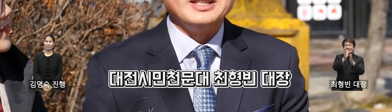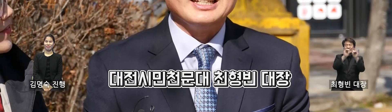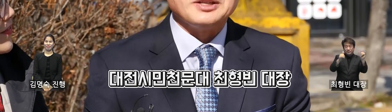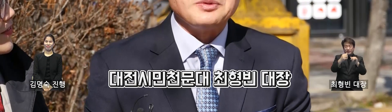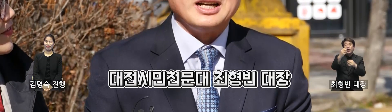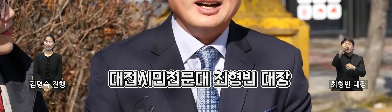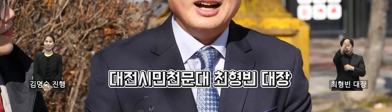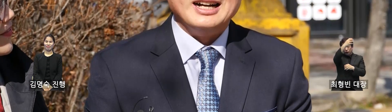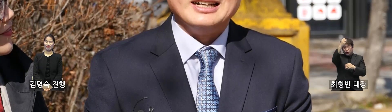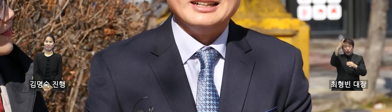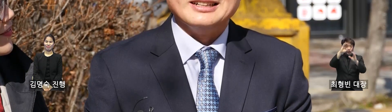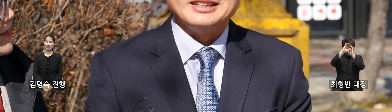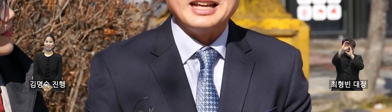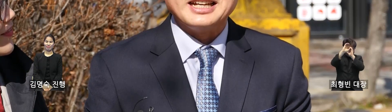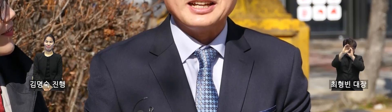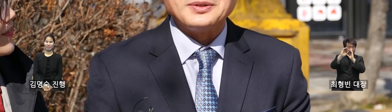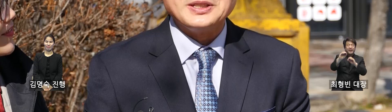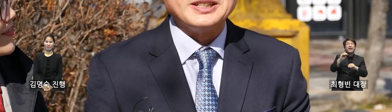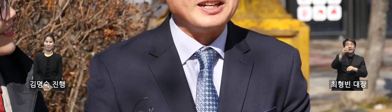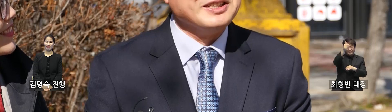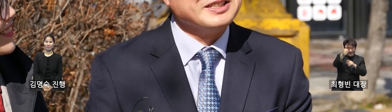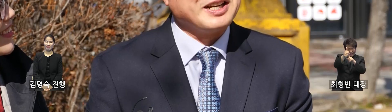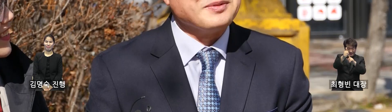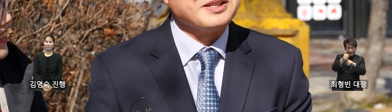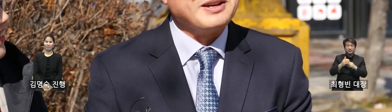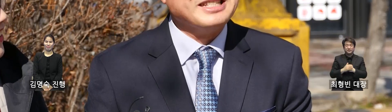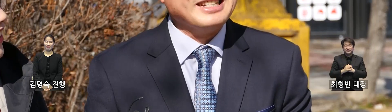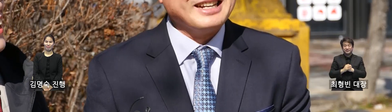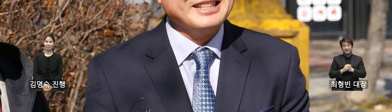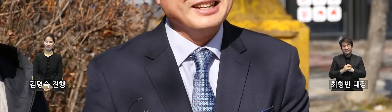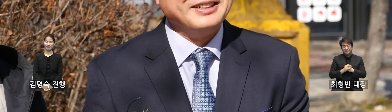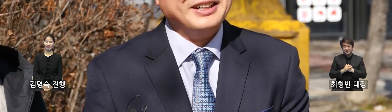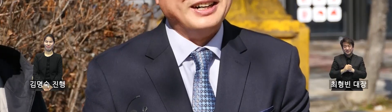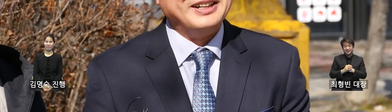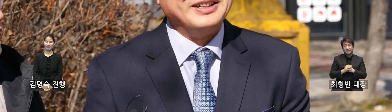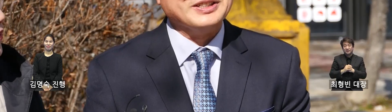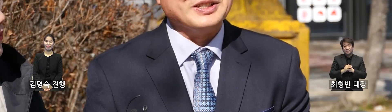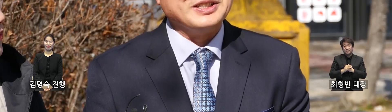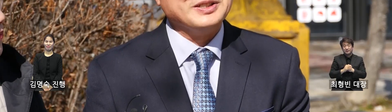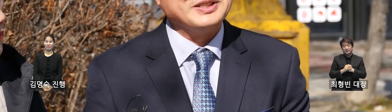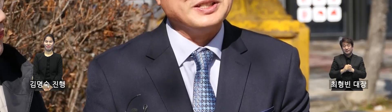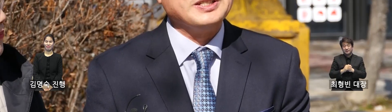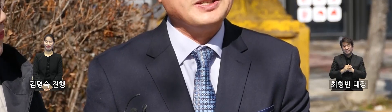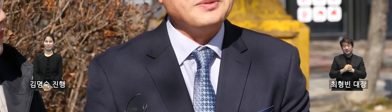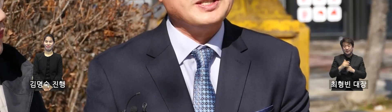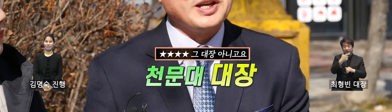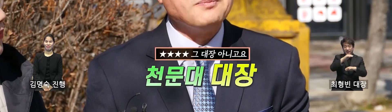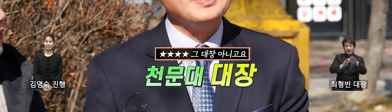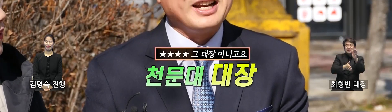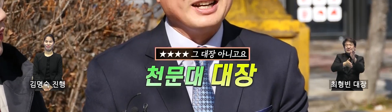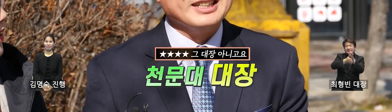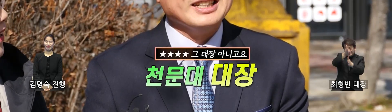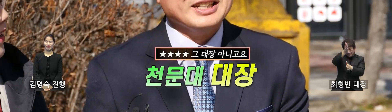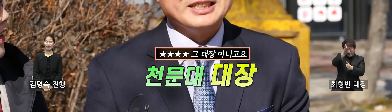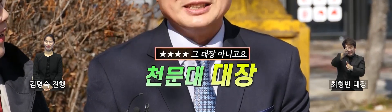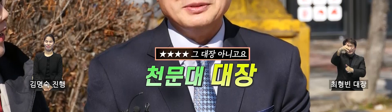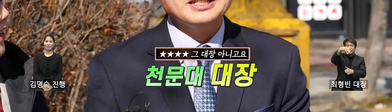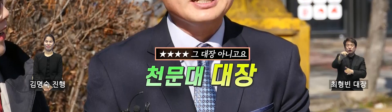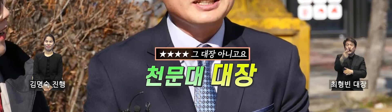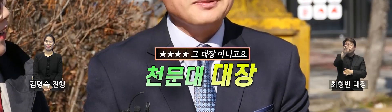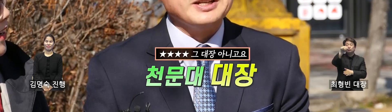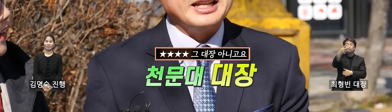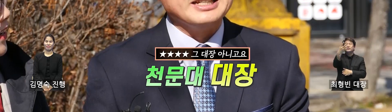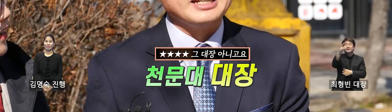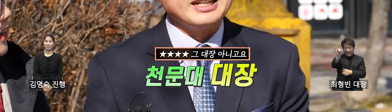채움 빈대 다닙니다 아 대장 이라 호칭을 가 넘는 사람들이 많진 않은데요 어 대전시민 첫 문제라는 그